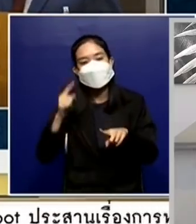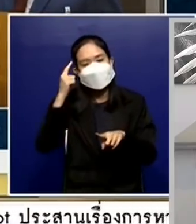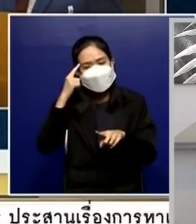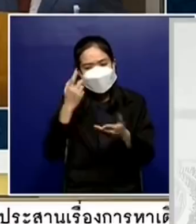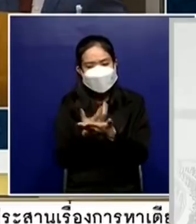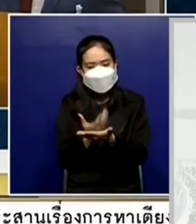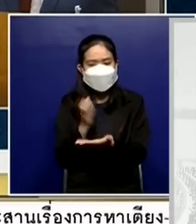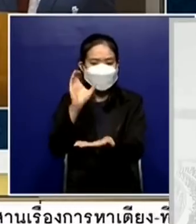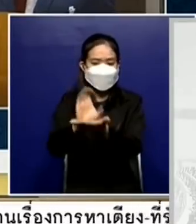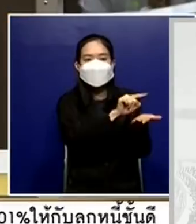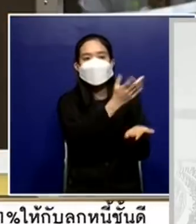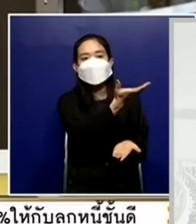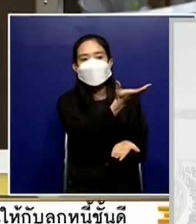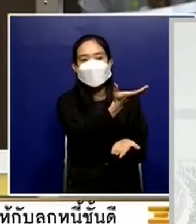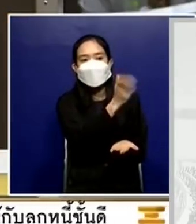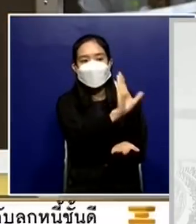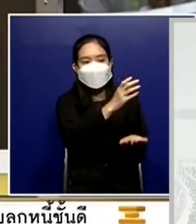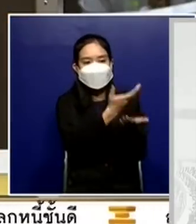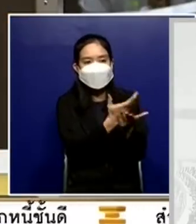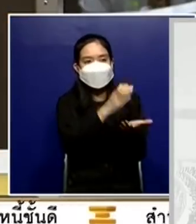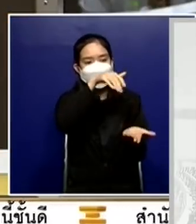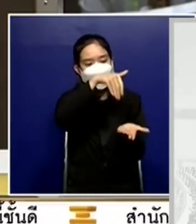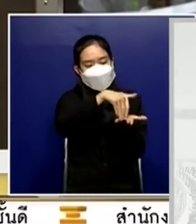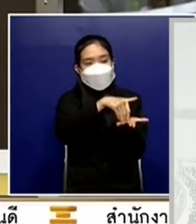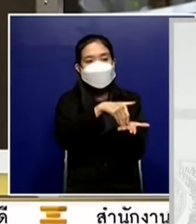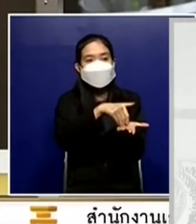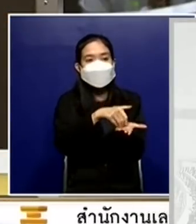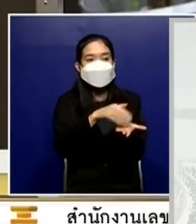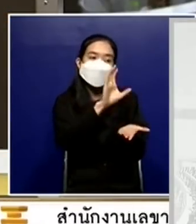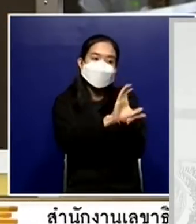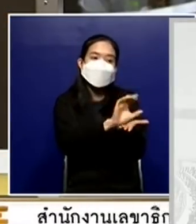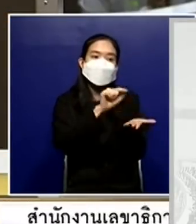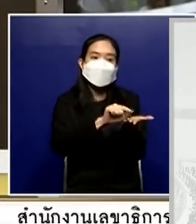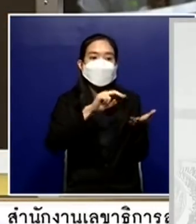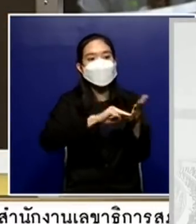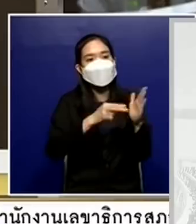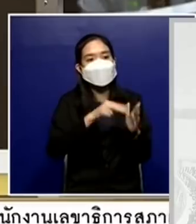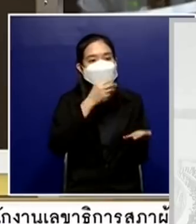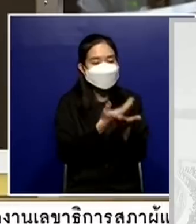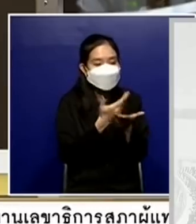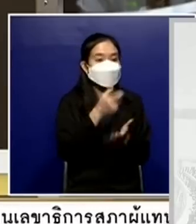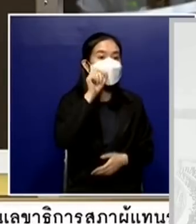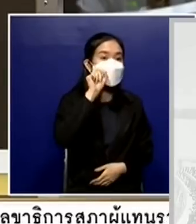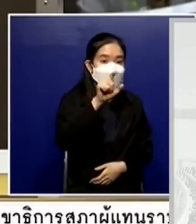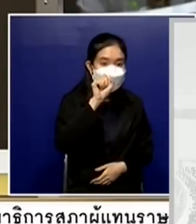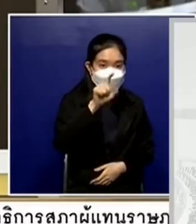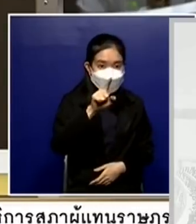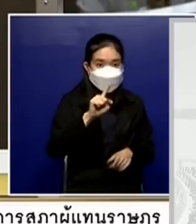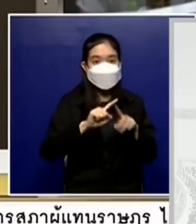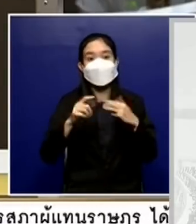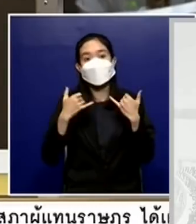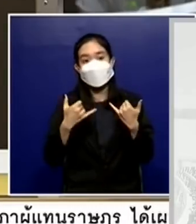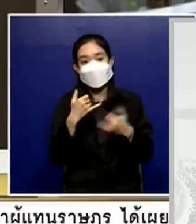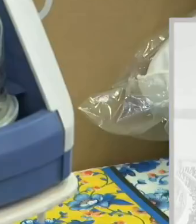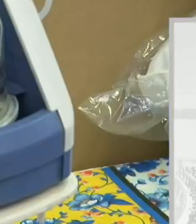การจัดซื้อเครื่องช่วยหายใจหรือว่าอุปกรณ์ต่างๆทางการแพทย์อยู่ในงบส่วนนี้เพราะฉะนั้นไปปรับลดเขาแล้วเขาจะเอ